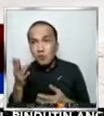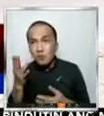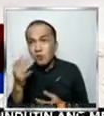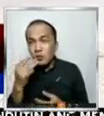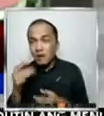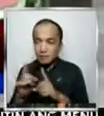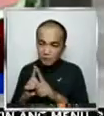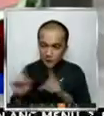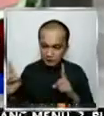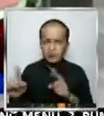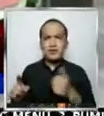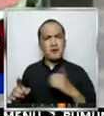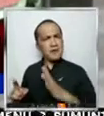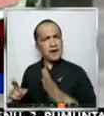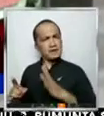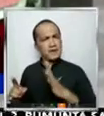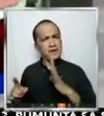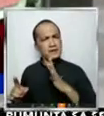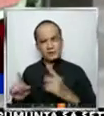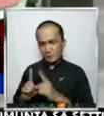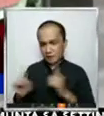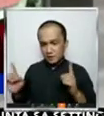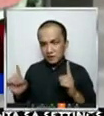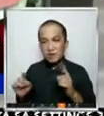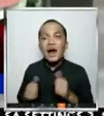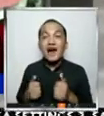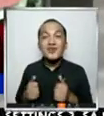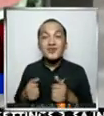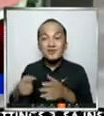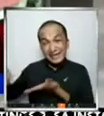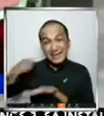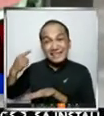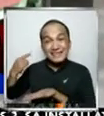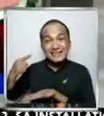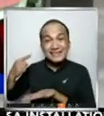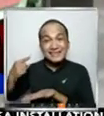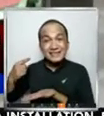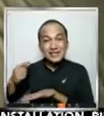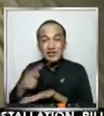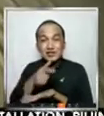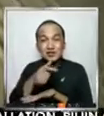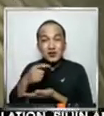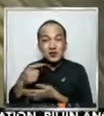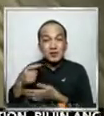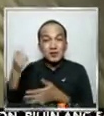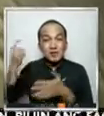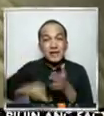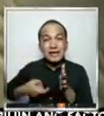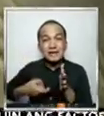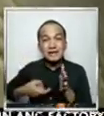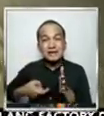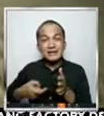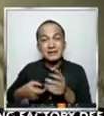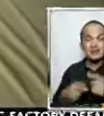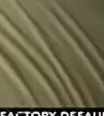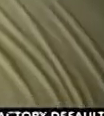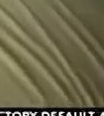lang. Paano yung pamasahe? Sino mo si shoulder noon? Yun ang tanong namin. Katrina Son,